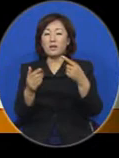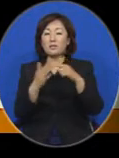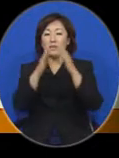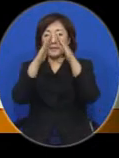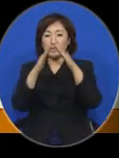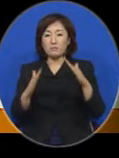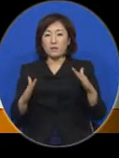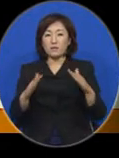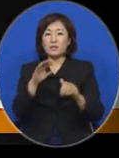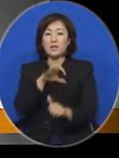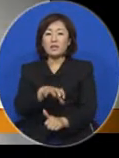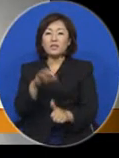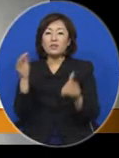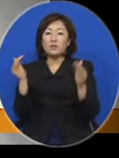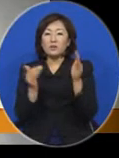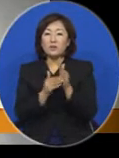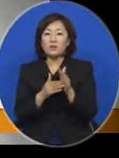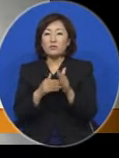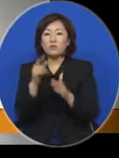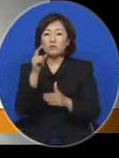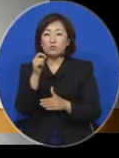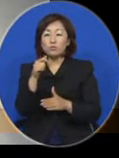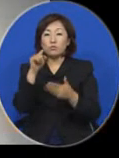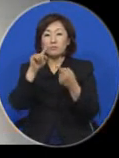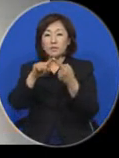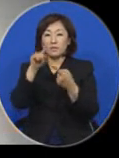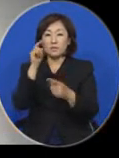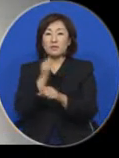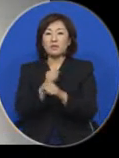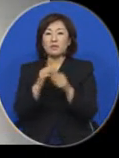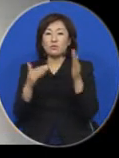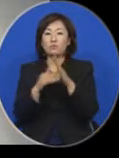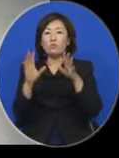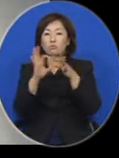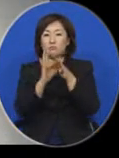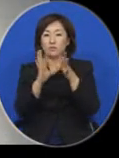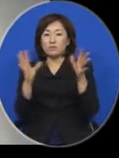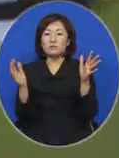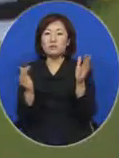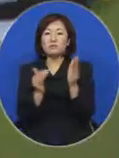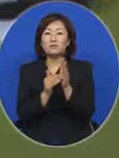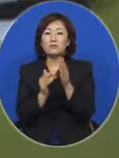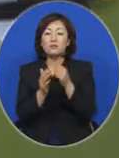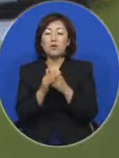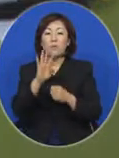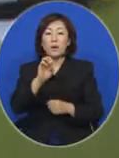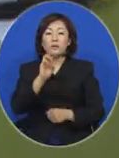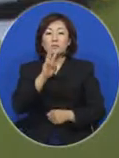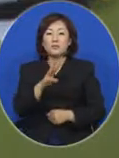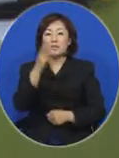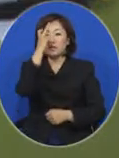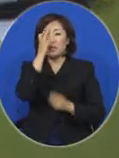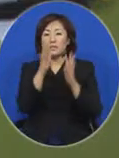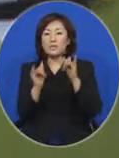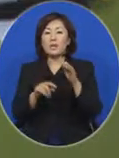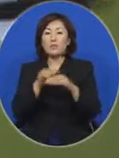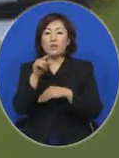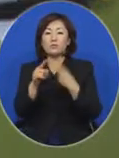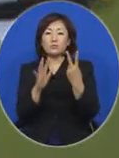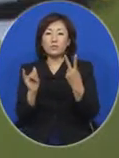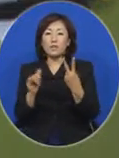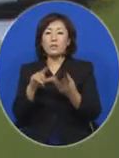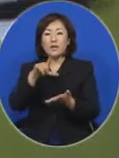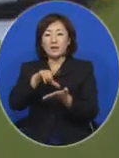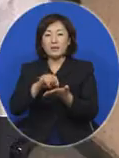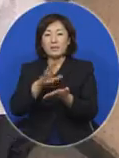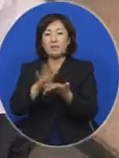삼각대가 다가갑니다. 살짝 건드리기만 해도 문은 금방 열립니다. 43살 최모 씨 등 두 명은 자체 제작한